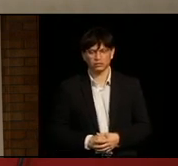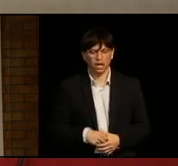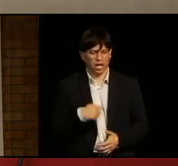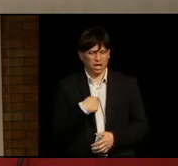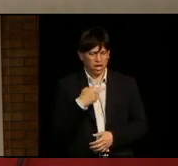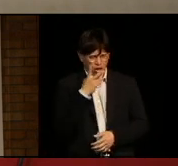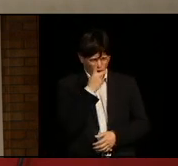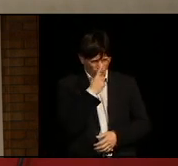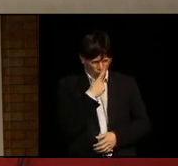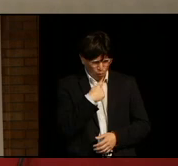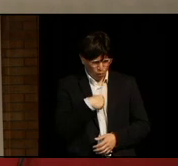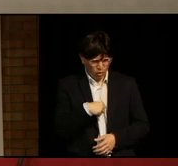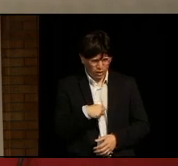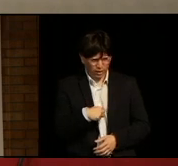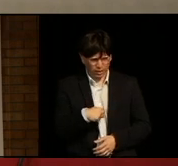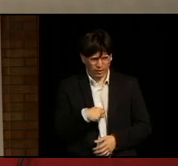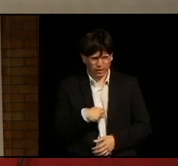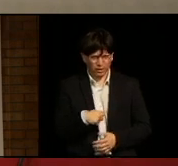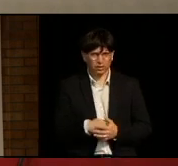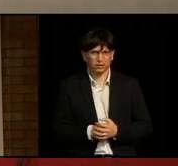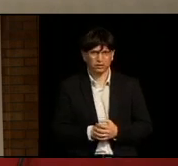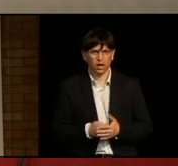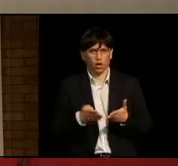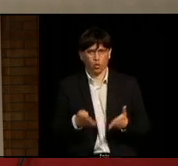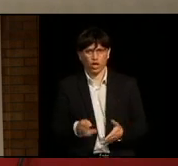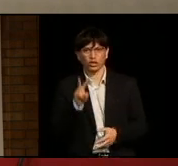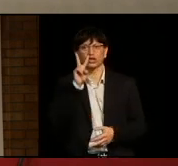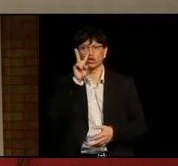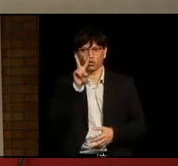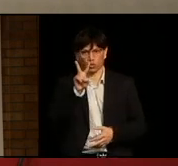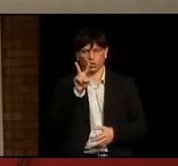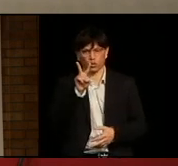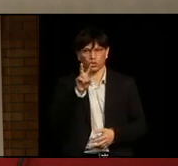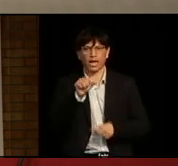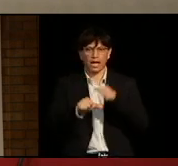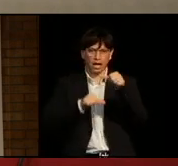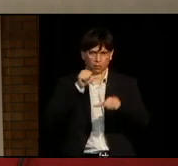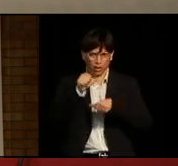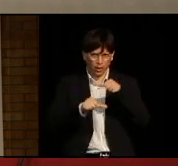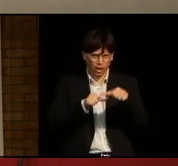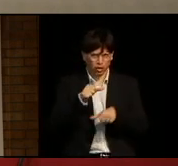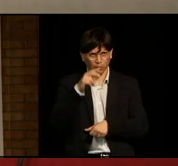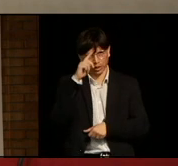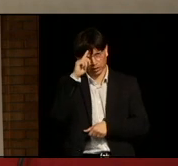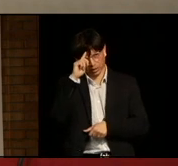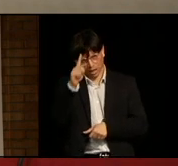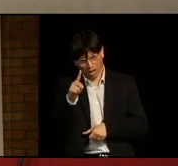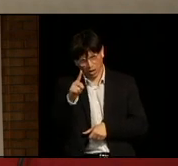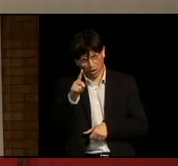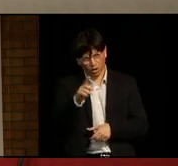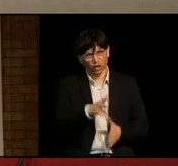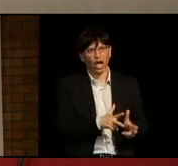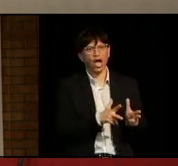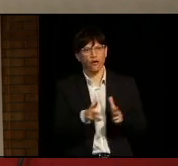vorrei abbinare questi due termini cambiamento di mentalità con influenza